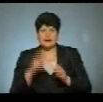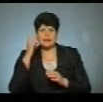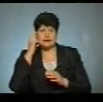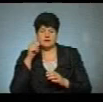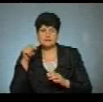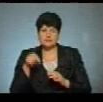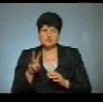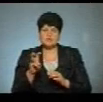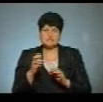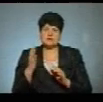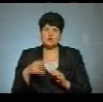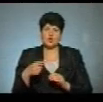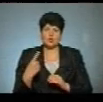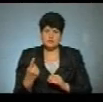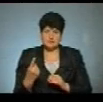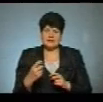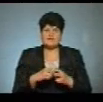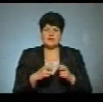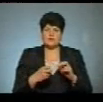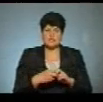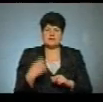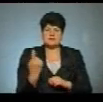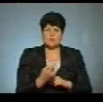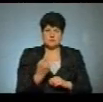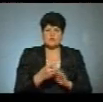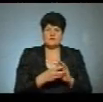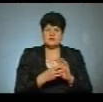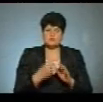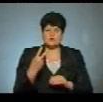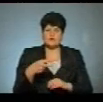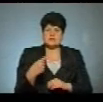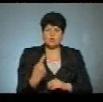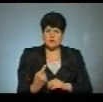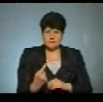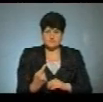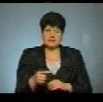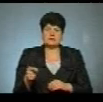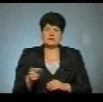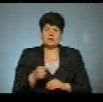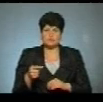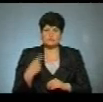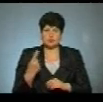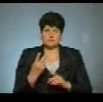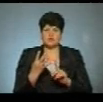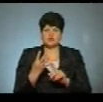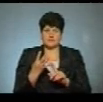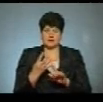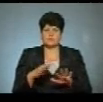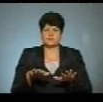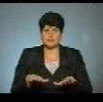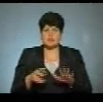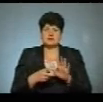Київ – 1341 хворий та Івано-Франківська область – 821. Тернопільщина сьогодні на четвертому